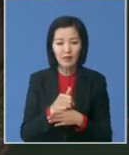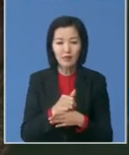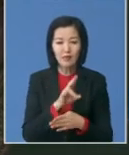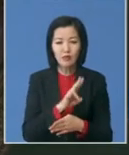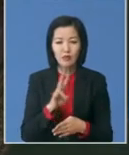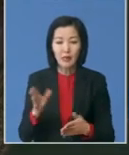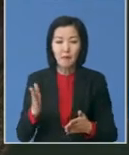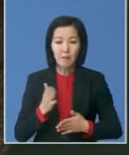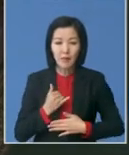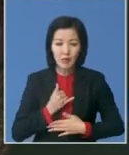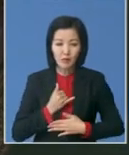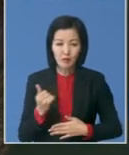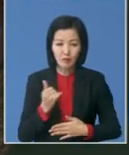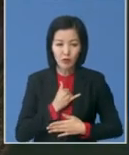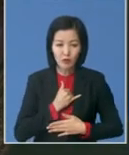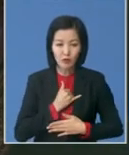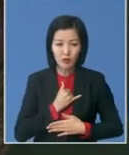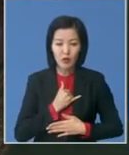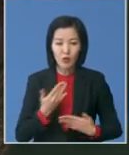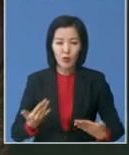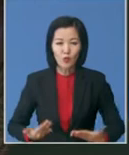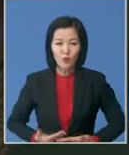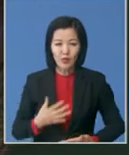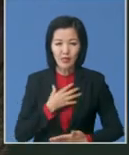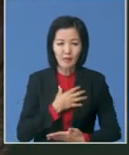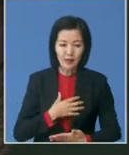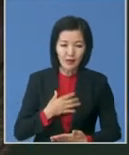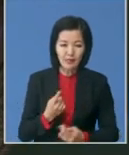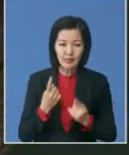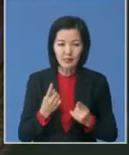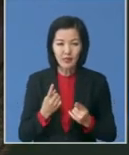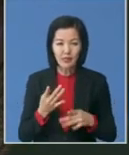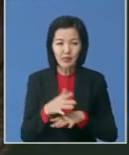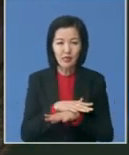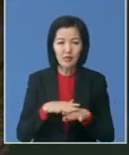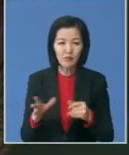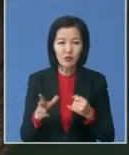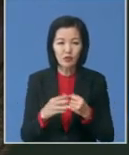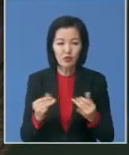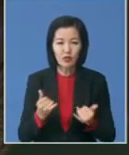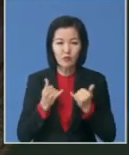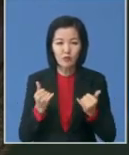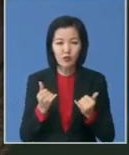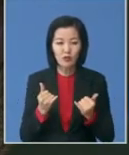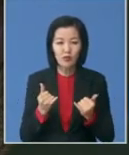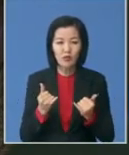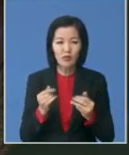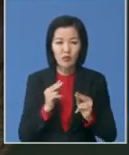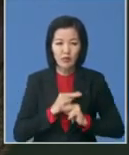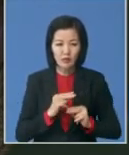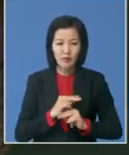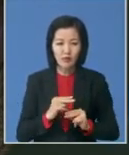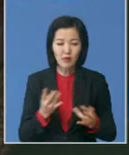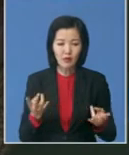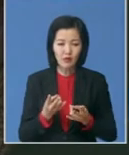мен үшін елдің өмірдің маңызы ол елім үшін, жерім үшін, халқым үшін жұмыс істеуге